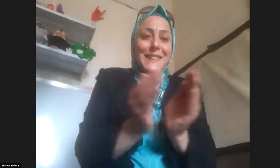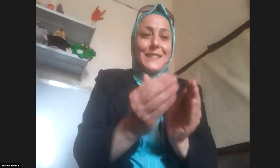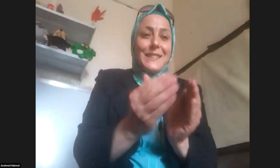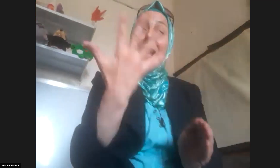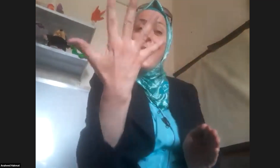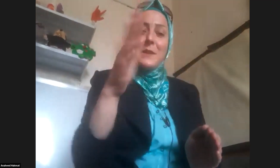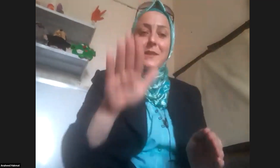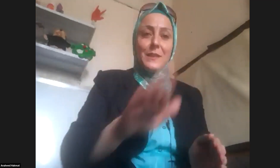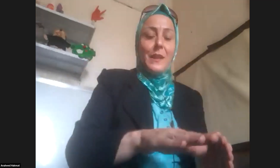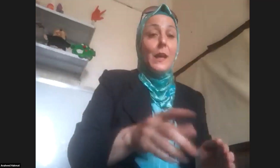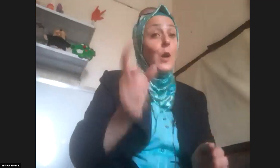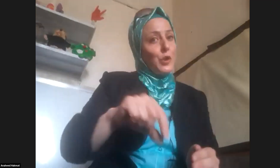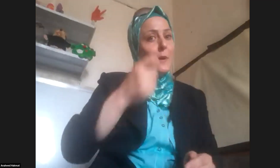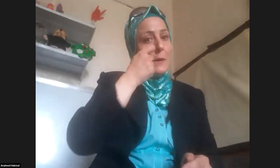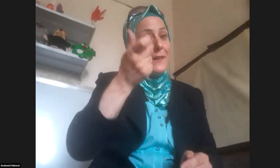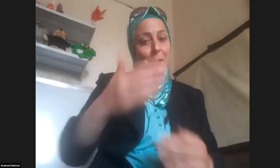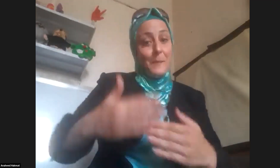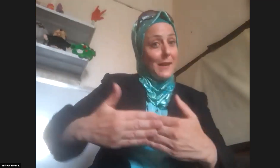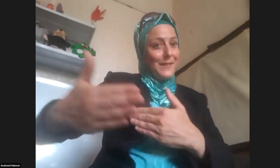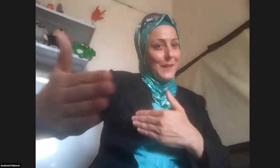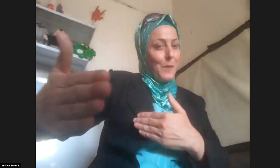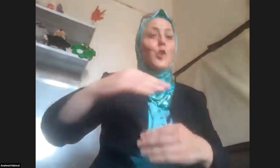لحتى يقدروا يتابعوا التعلم.